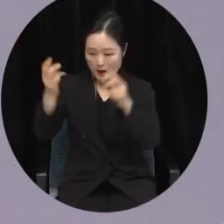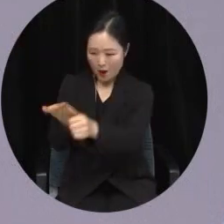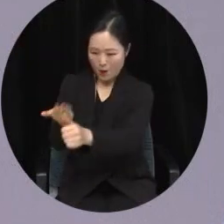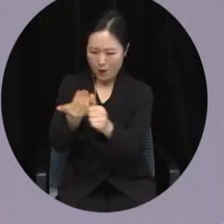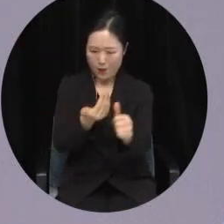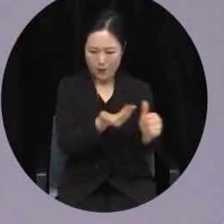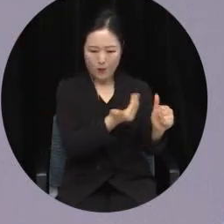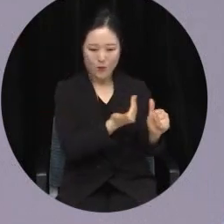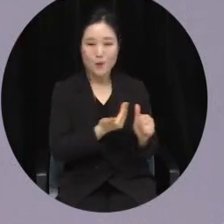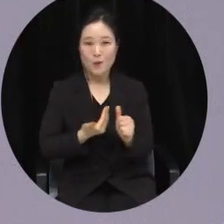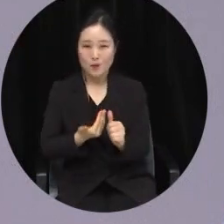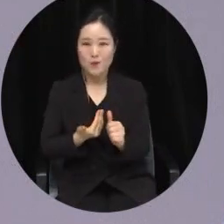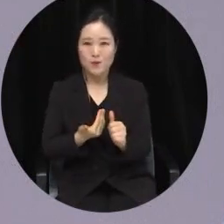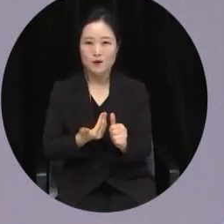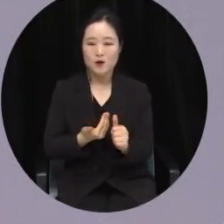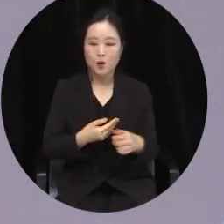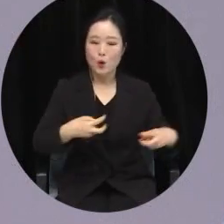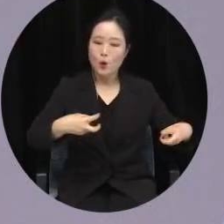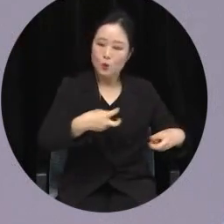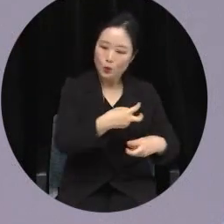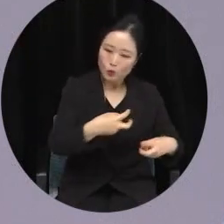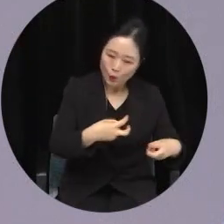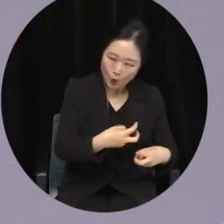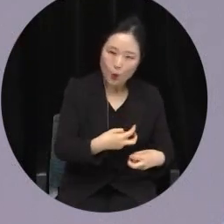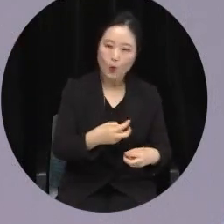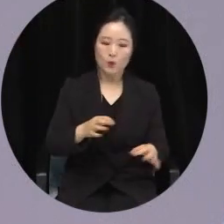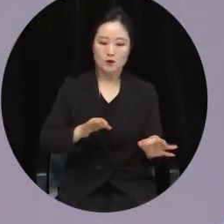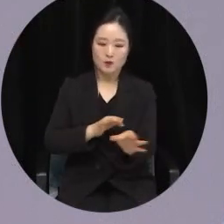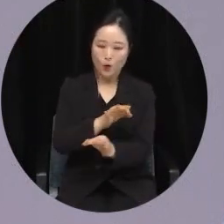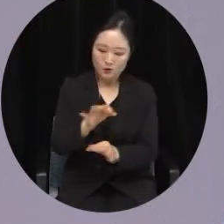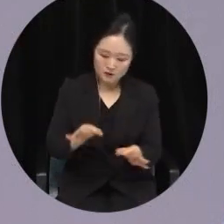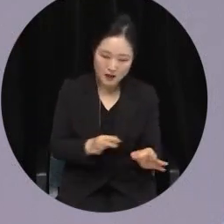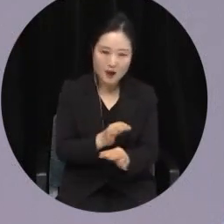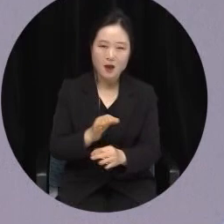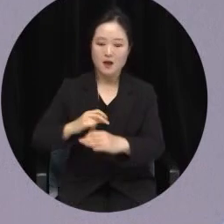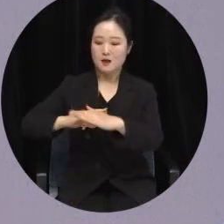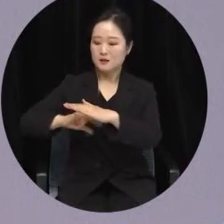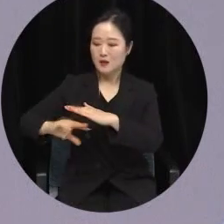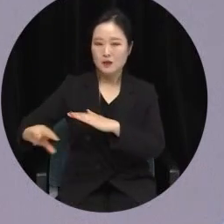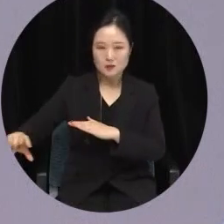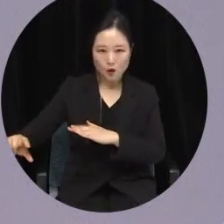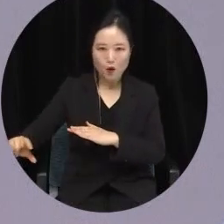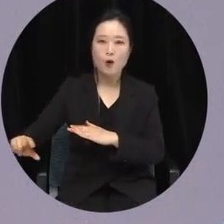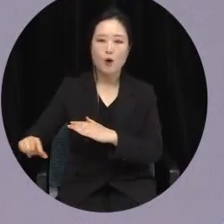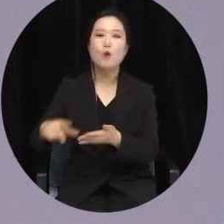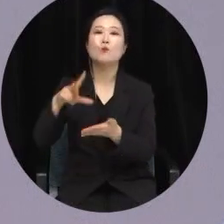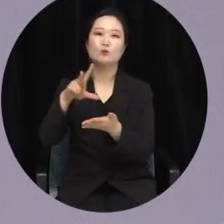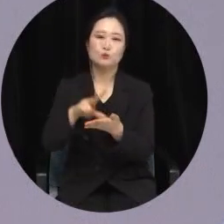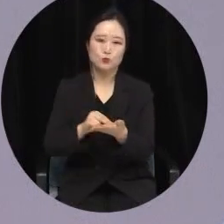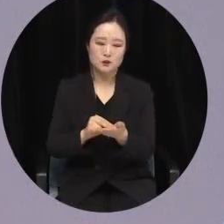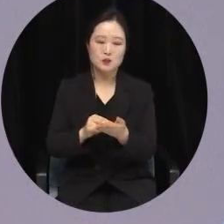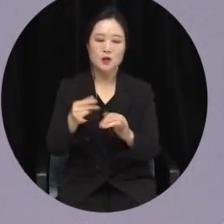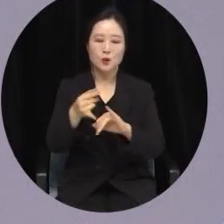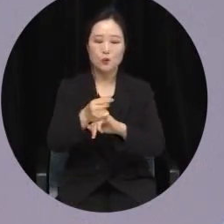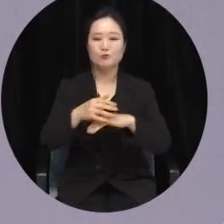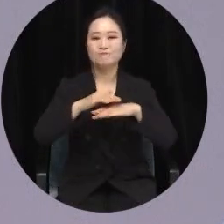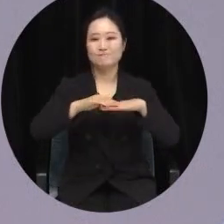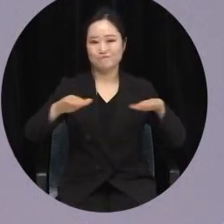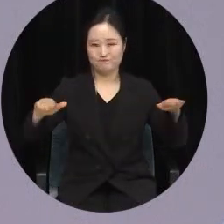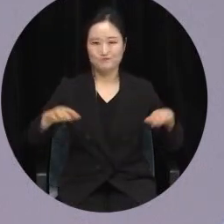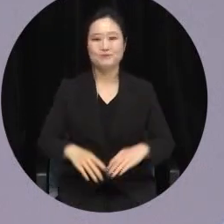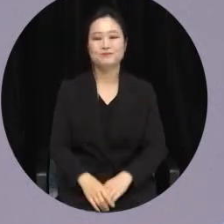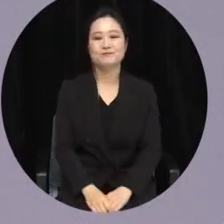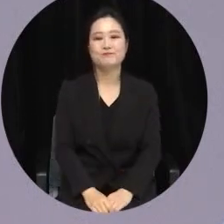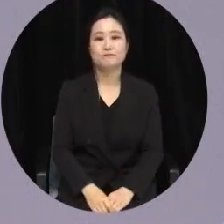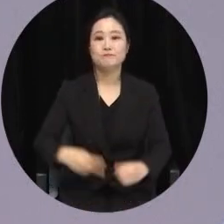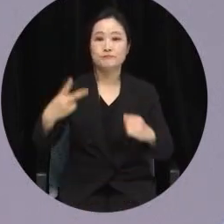확보 근거를 마련하고 경전철 지하철 2호선 연장 반드시 이루겠습니다.